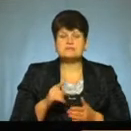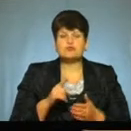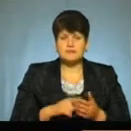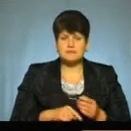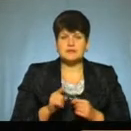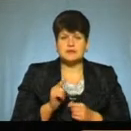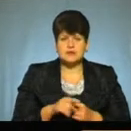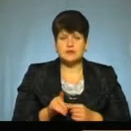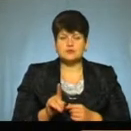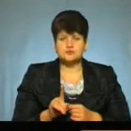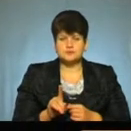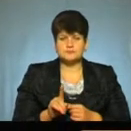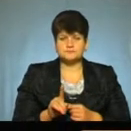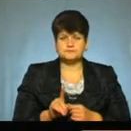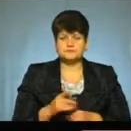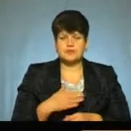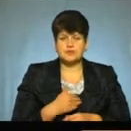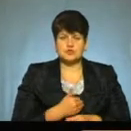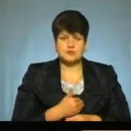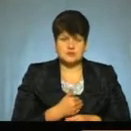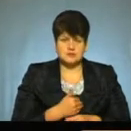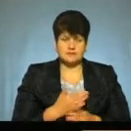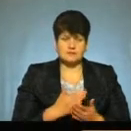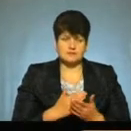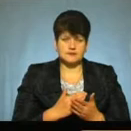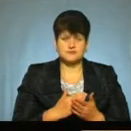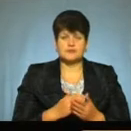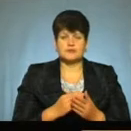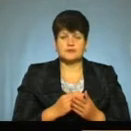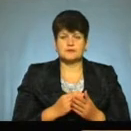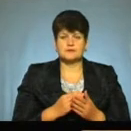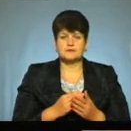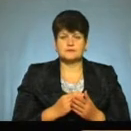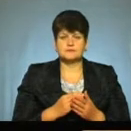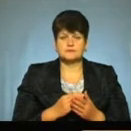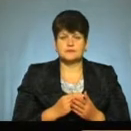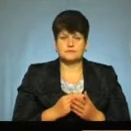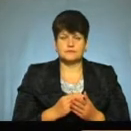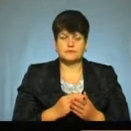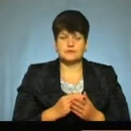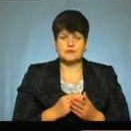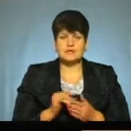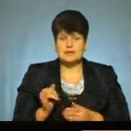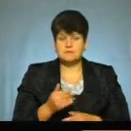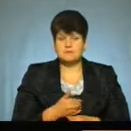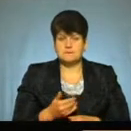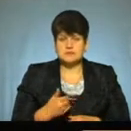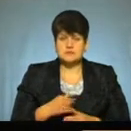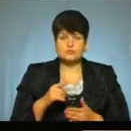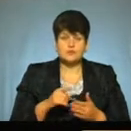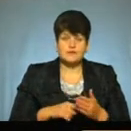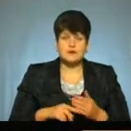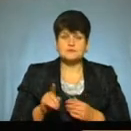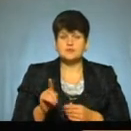те, що ця наша ініціатива, вона знайде відповідно позитивної реакції, і ми сподіваємося,